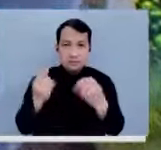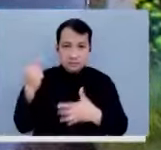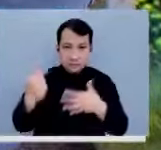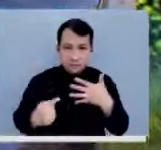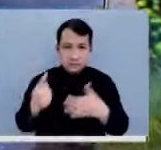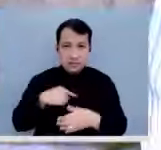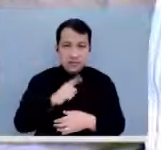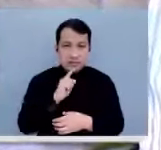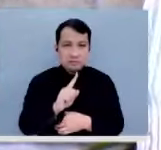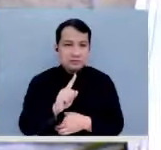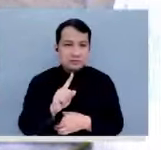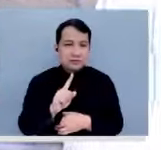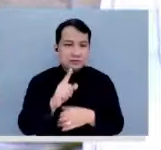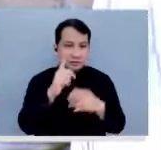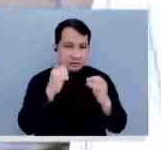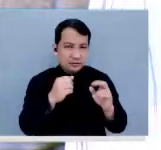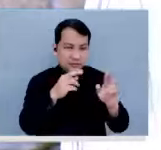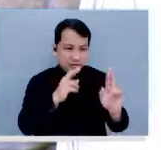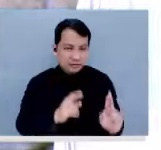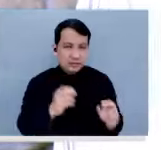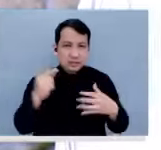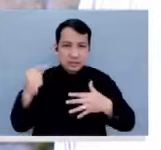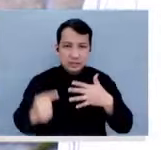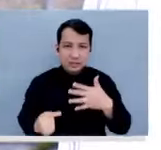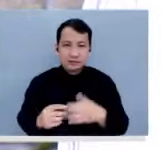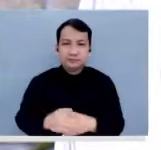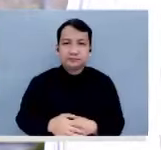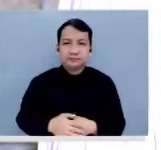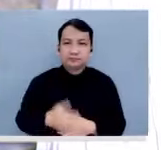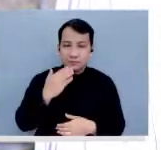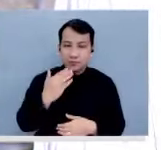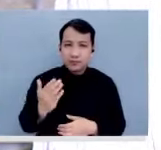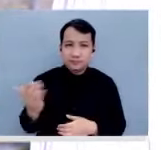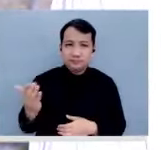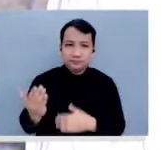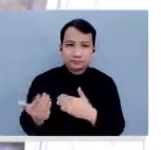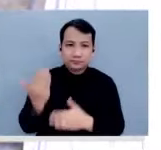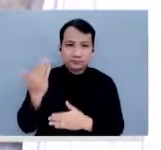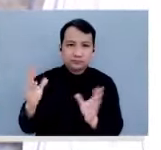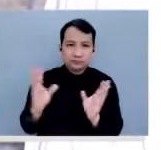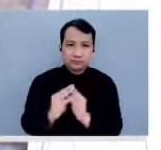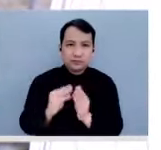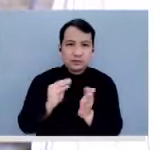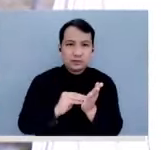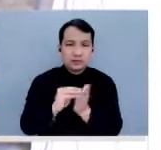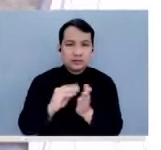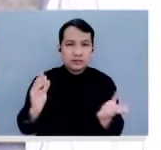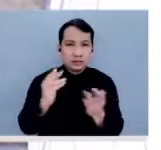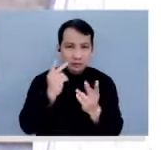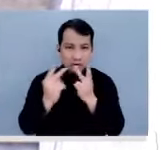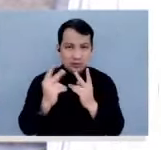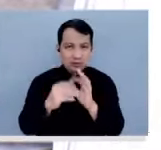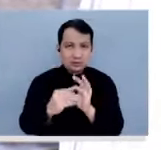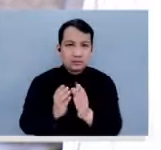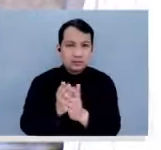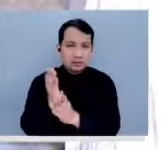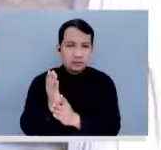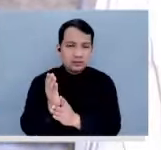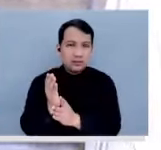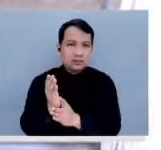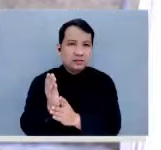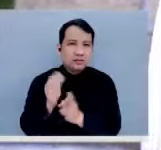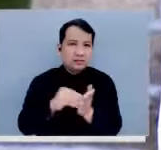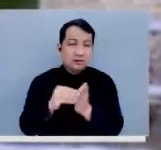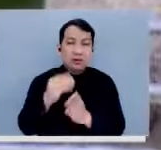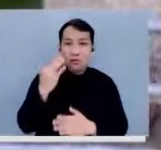iba. Yay! At kasama din dyan yung umani na nga ng milyong-milyong views. Million views. Bakit